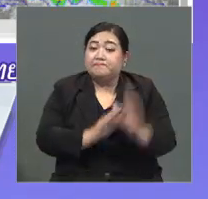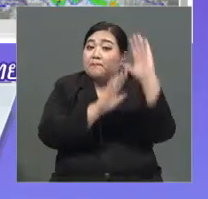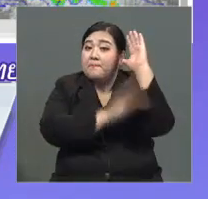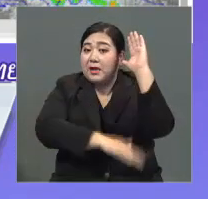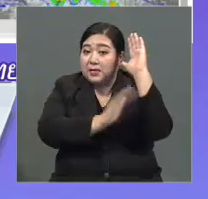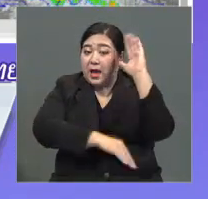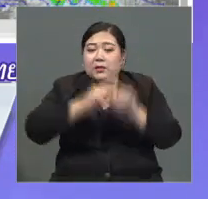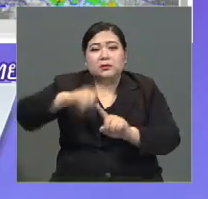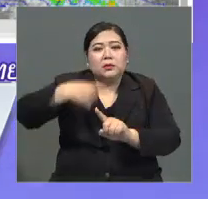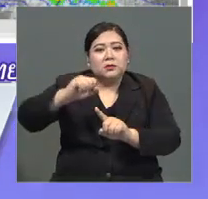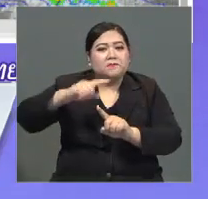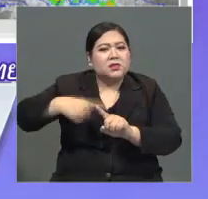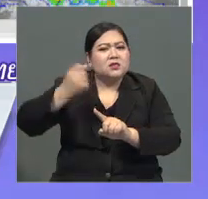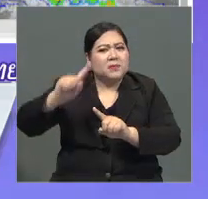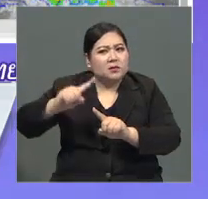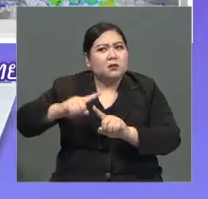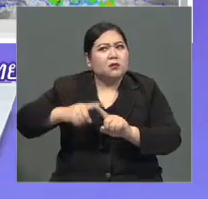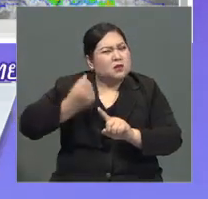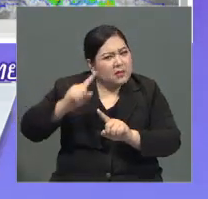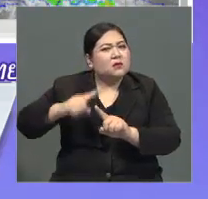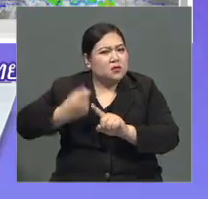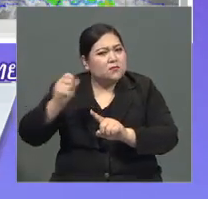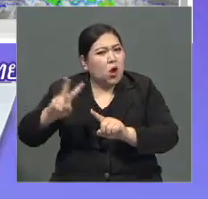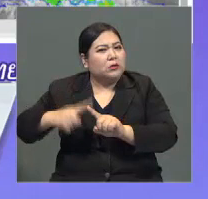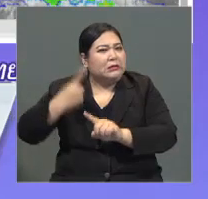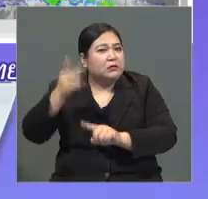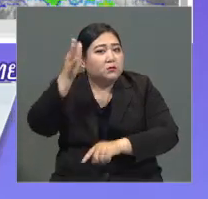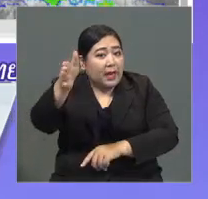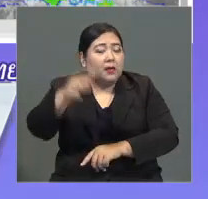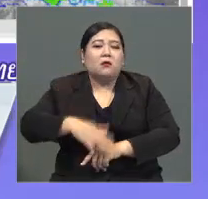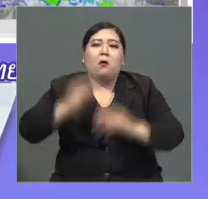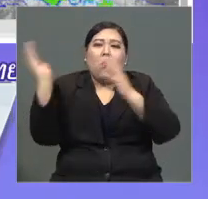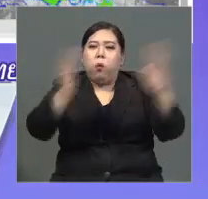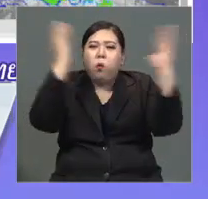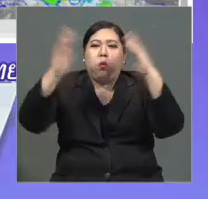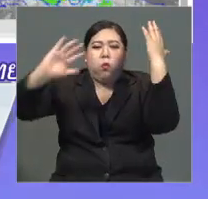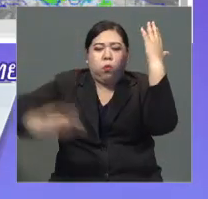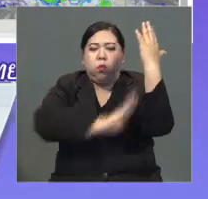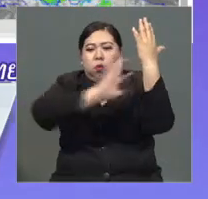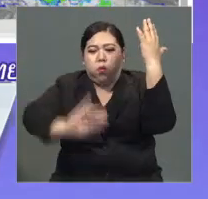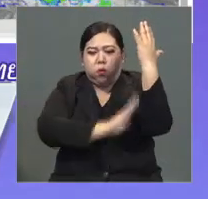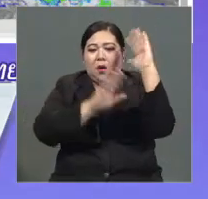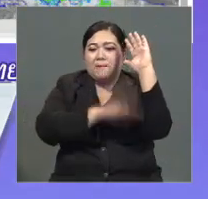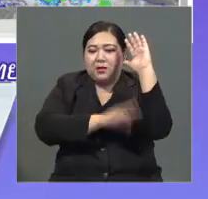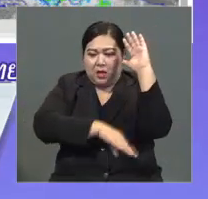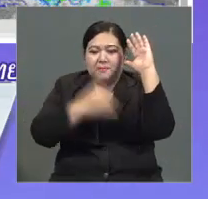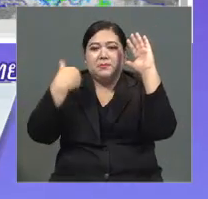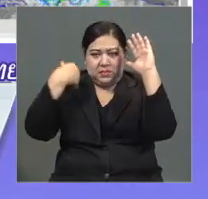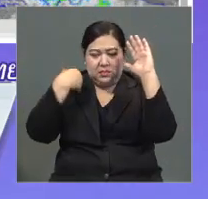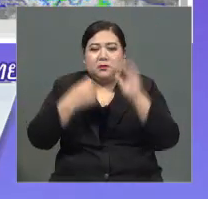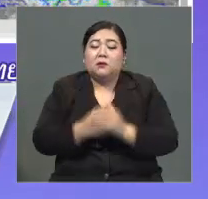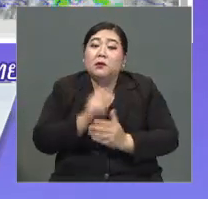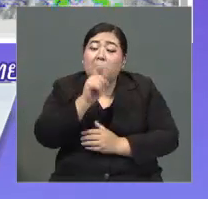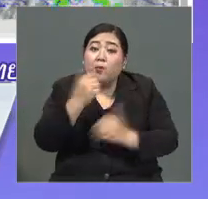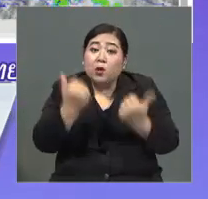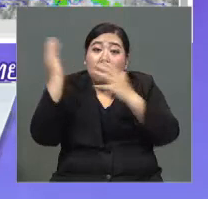นเรือนตัลาไปแล้วเนี่ย ถึงเรือนมกลาคมก็ยงเป็โอกาสทจะเจอพยุในช่วของภาคใต้ครับและยพย